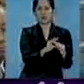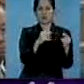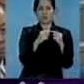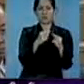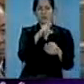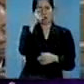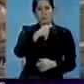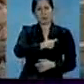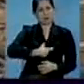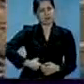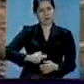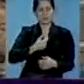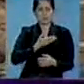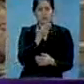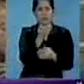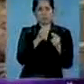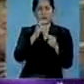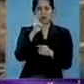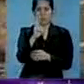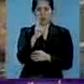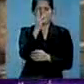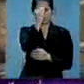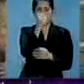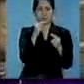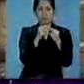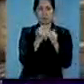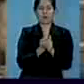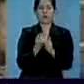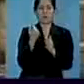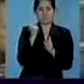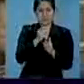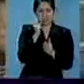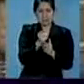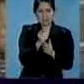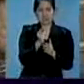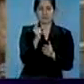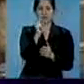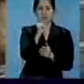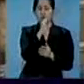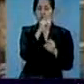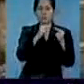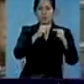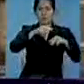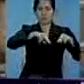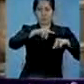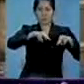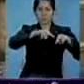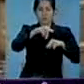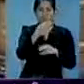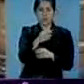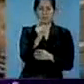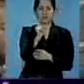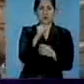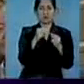องที่ต้องระมัดระวังเป็นอย่างยิ่งและโดยข้อที่จริงถ้าเราเข้าไปตรวจสอบอย่างใกล้ชิดเราก็